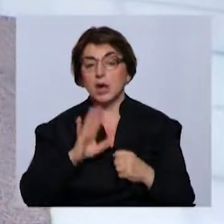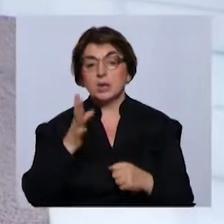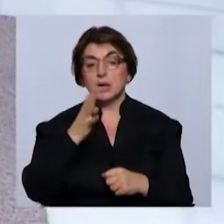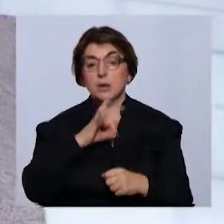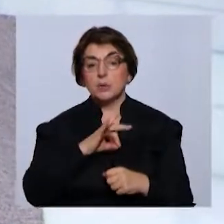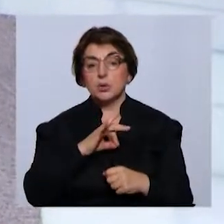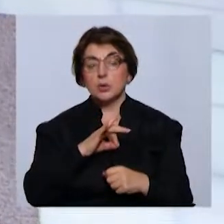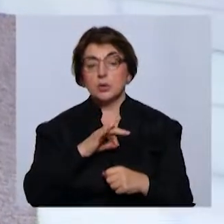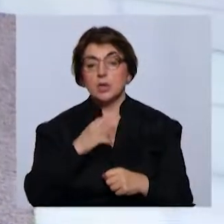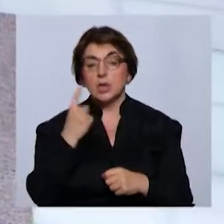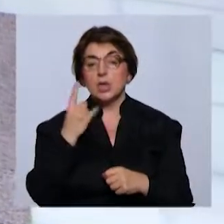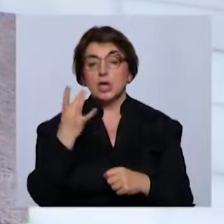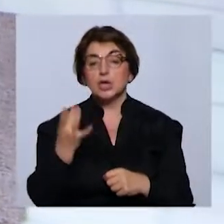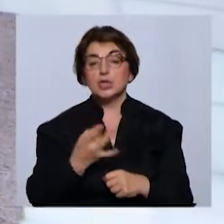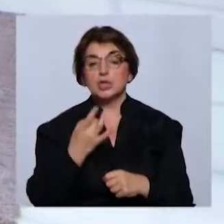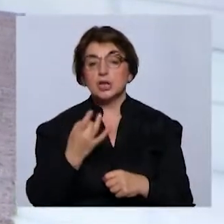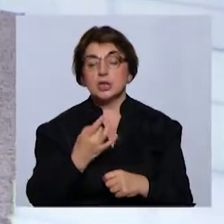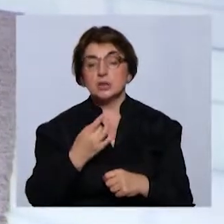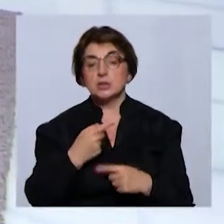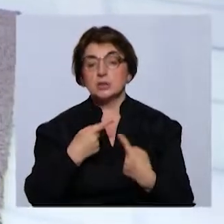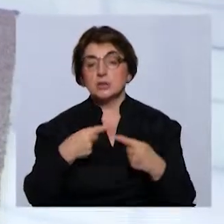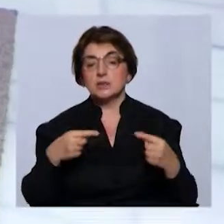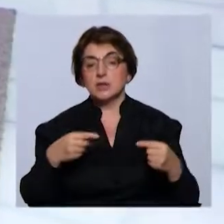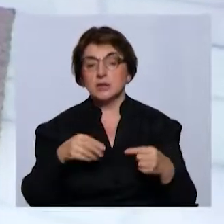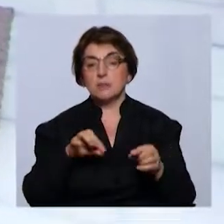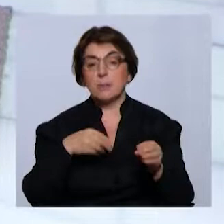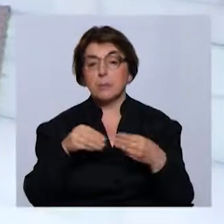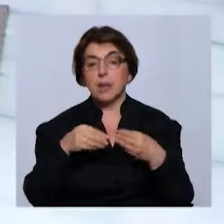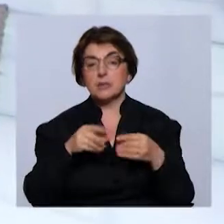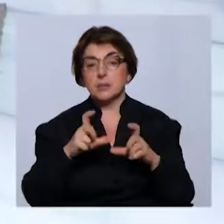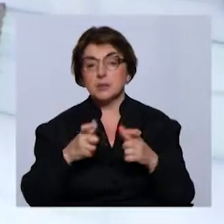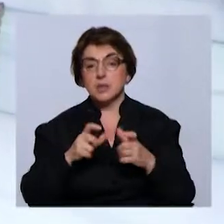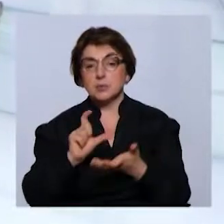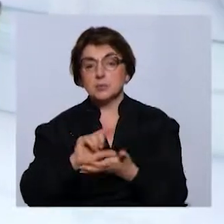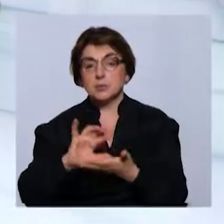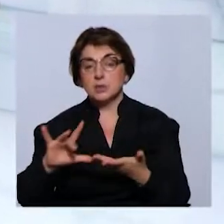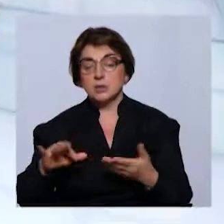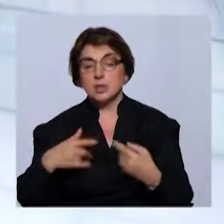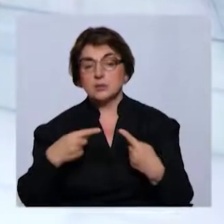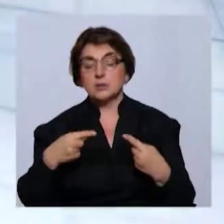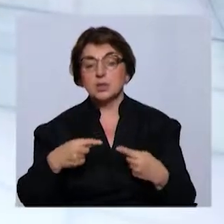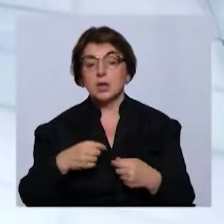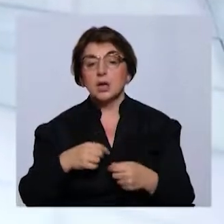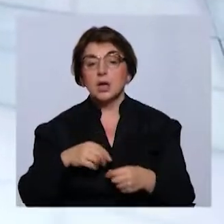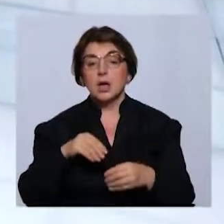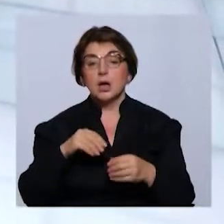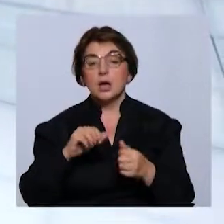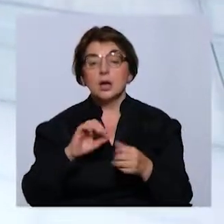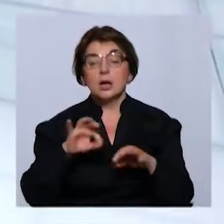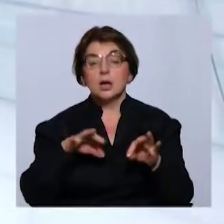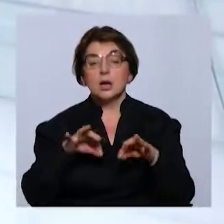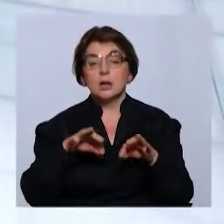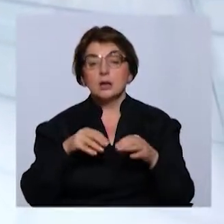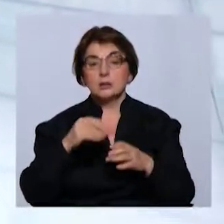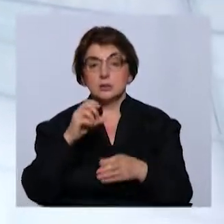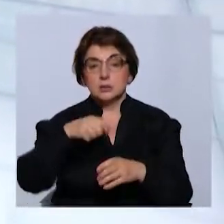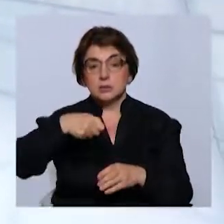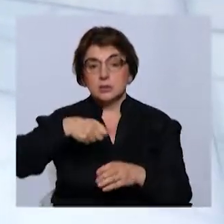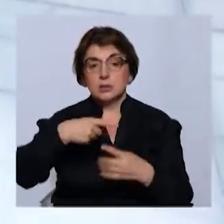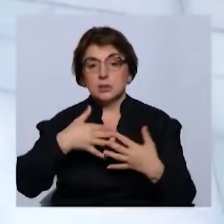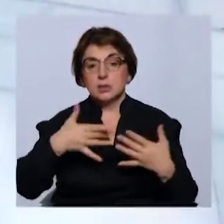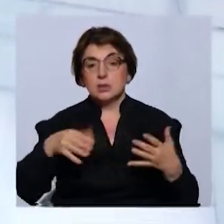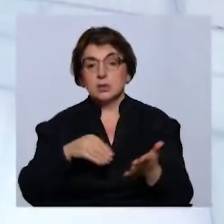გამოიყენონ ერთჯერადი ნაწარმი, პლასტმასის ნაწარმი და მრავალჯერადი პაკეტები იხმარონ, თუმცა